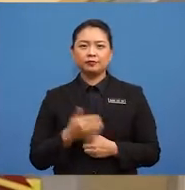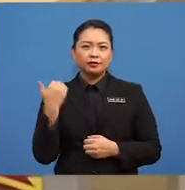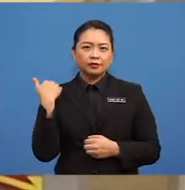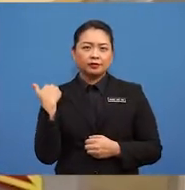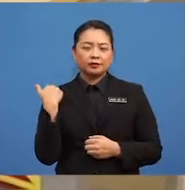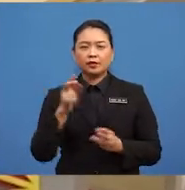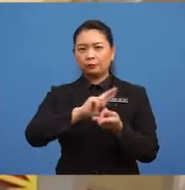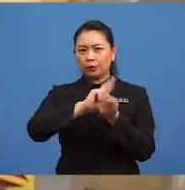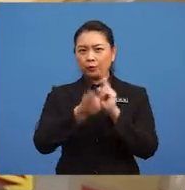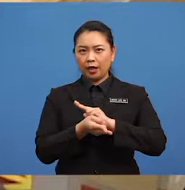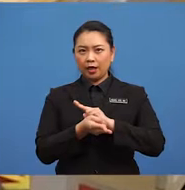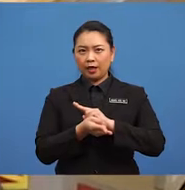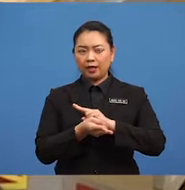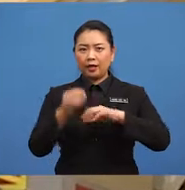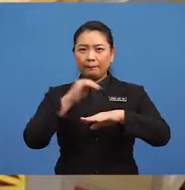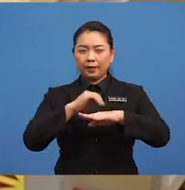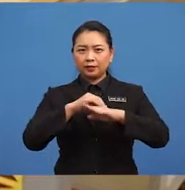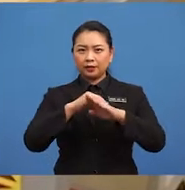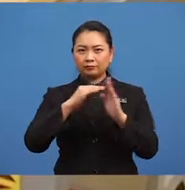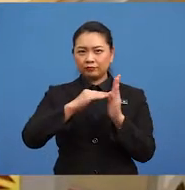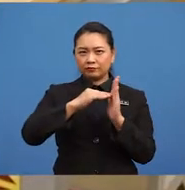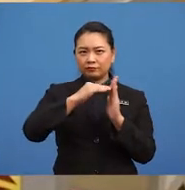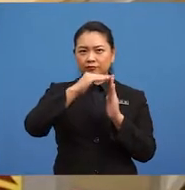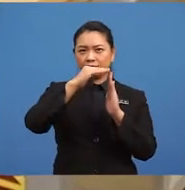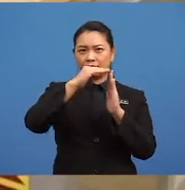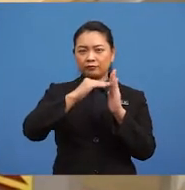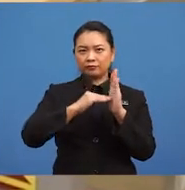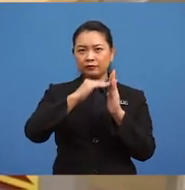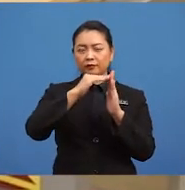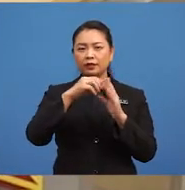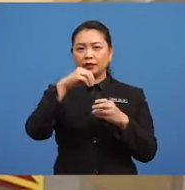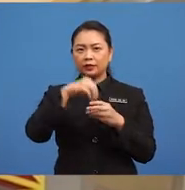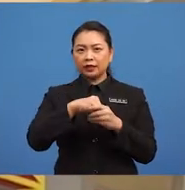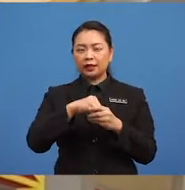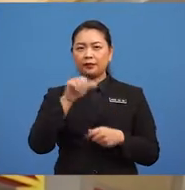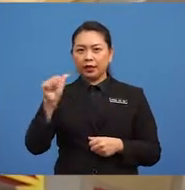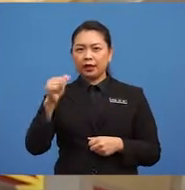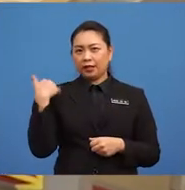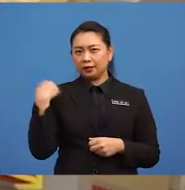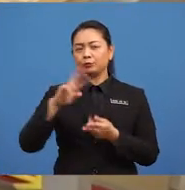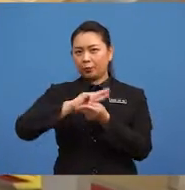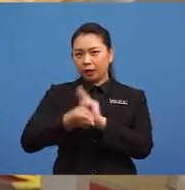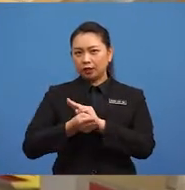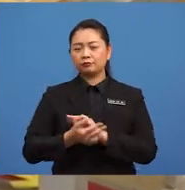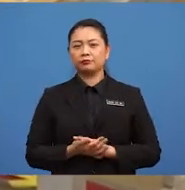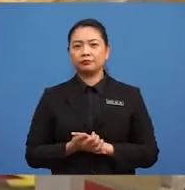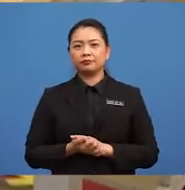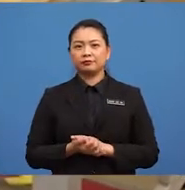diperolehi, terdapat perubahan pada aras cecair berwarna dalam tiub kapilari A.